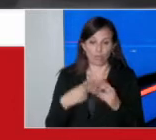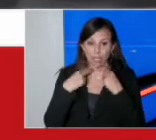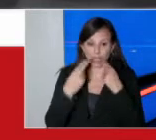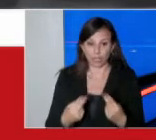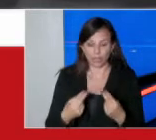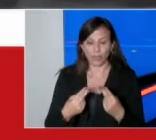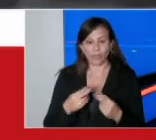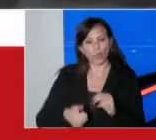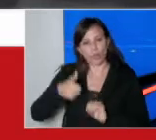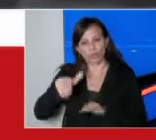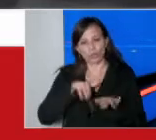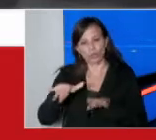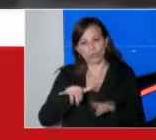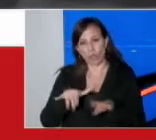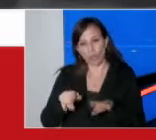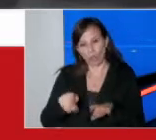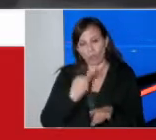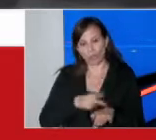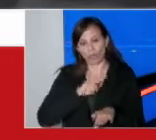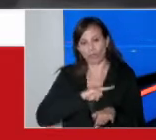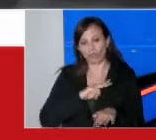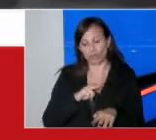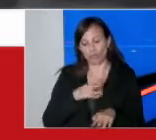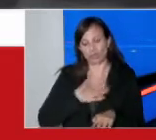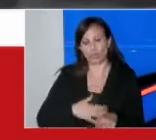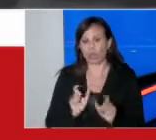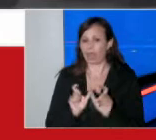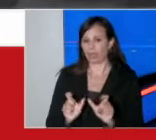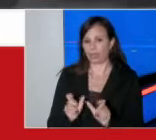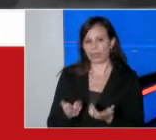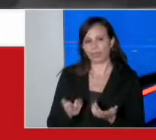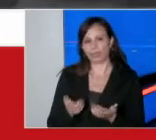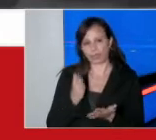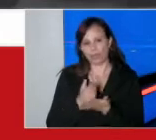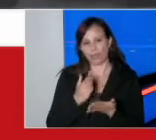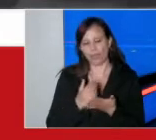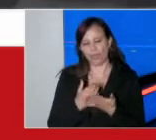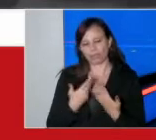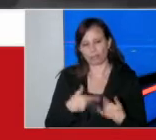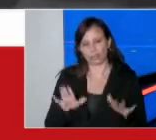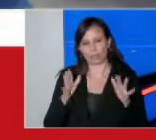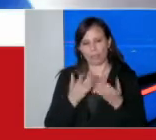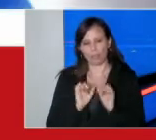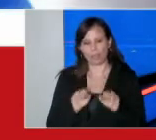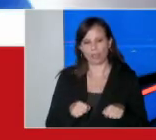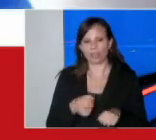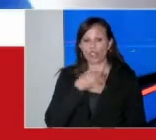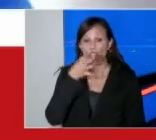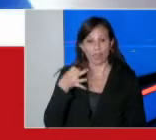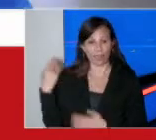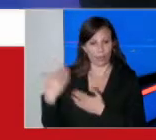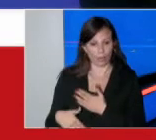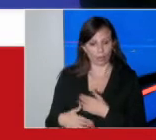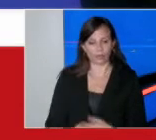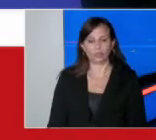שהוא הפטרון, שהוא כפוף לו בעצם, תפקידו להגן עליו. משם זה כבר יצא משליטה. טוב, נשתמש בשירותיך לעוד שאלה אחת ברשותך,